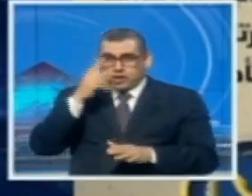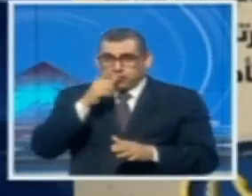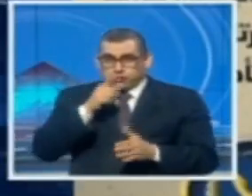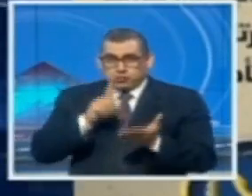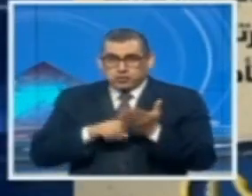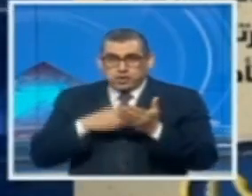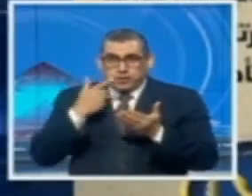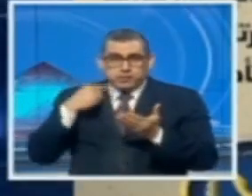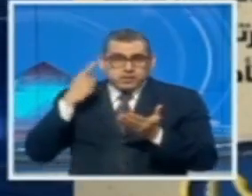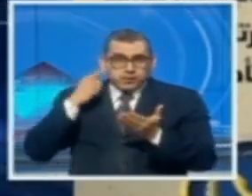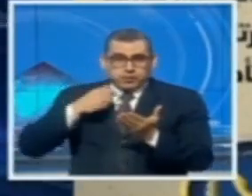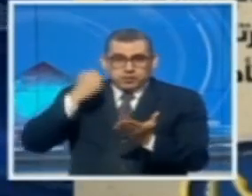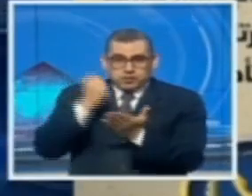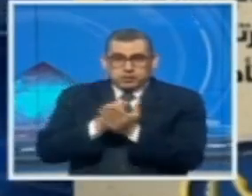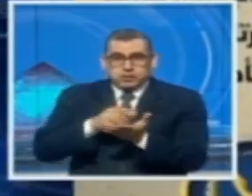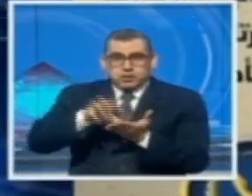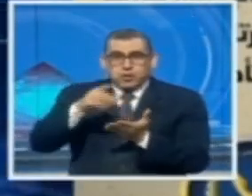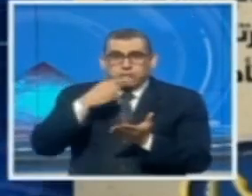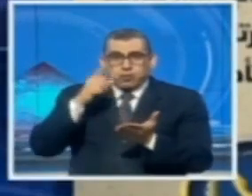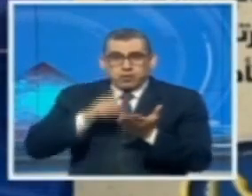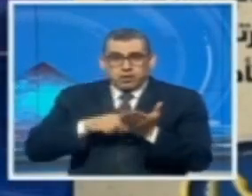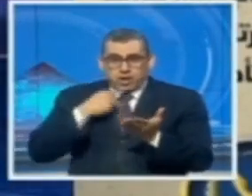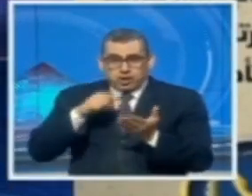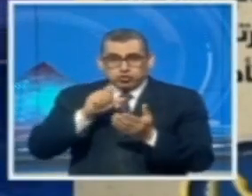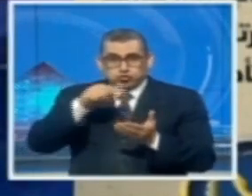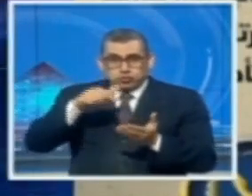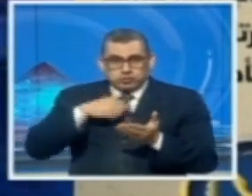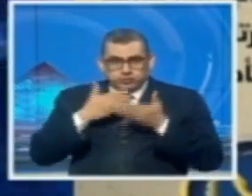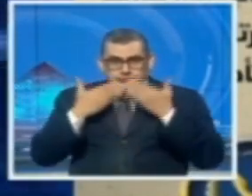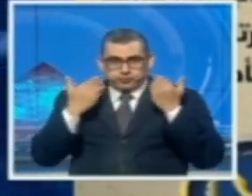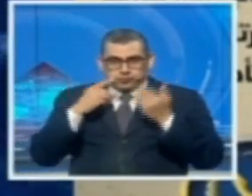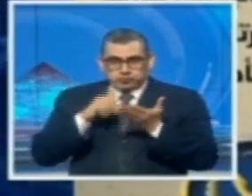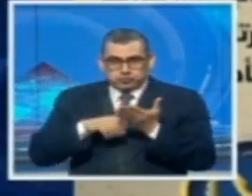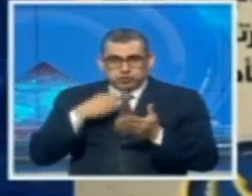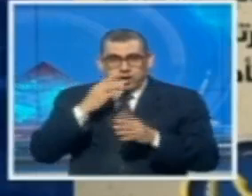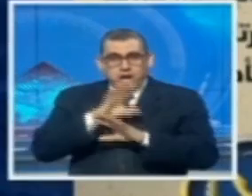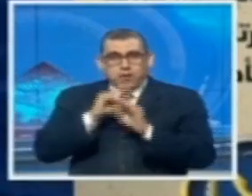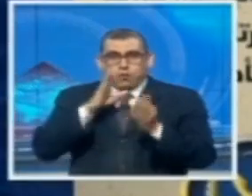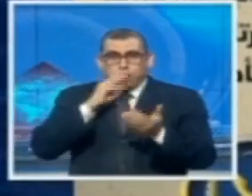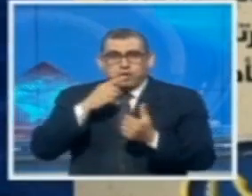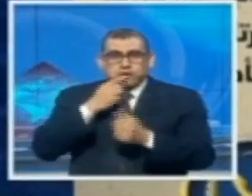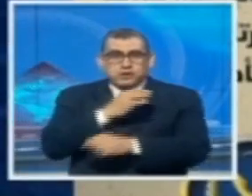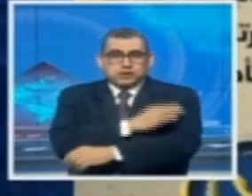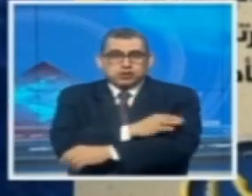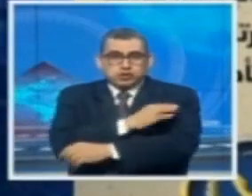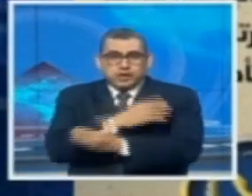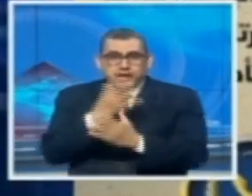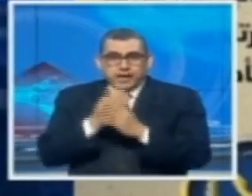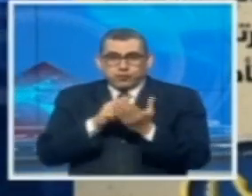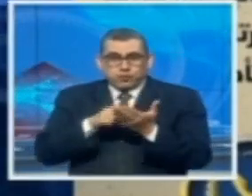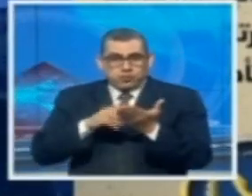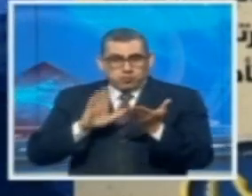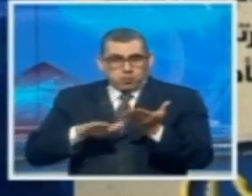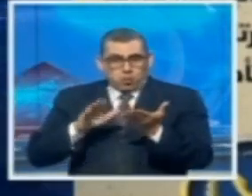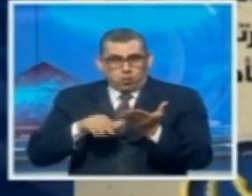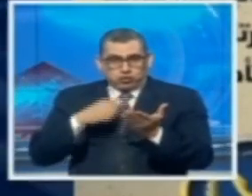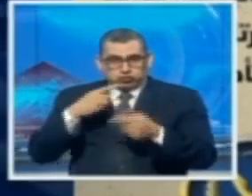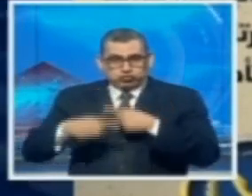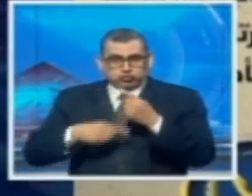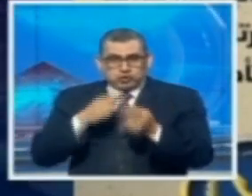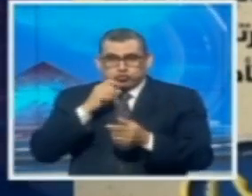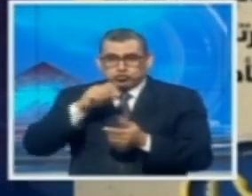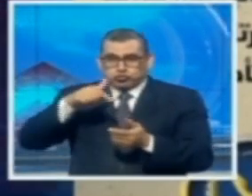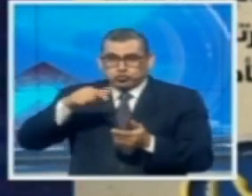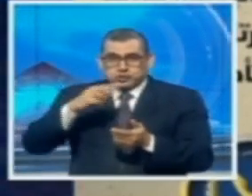لم يتم إصدار قرارات بهذا الشأن، مشددة على أن كافة إصدارات قطاع الأحوال المدنية سارية دون